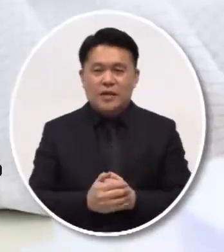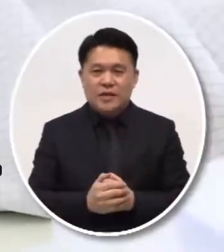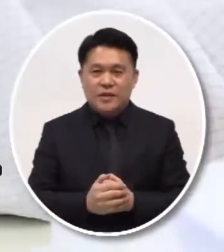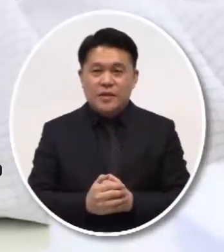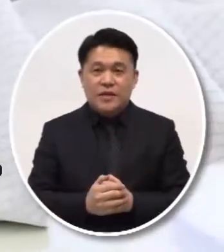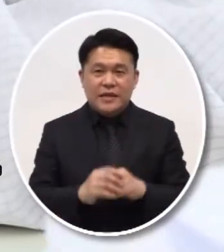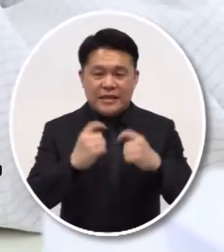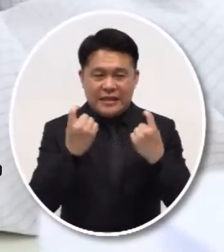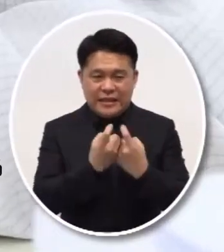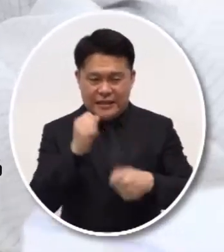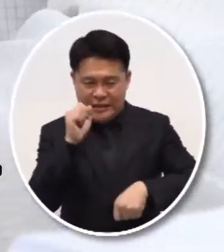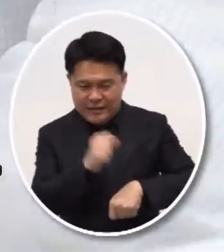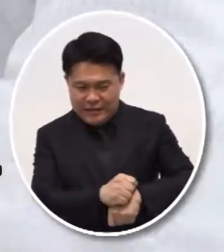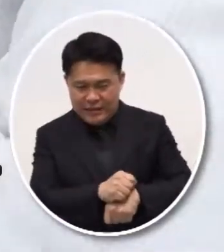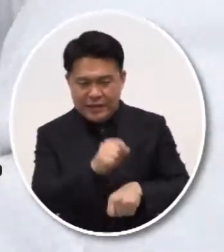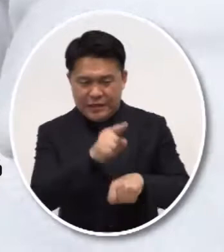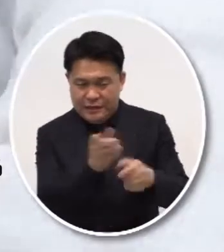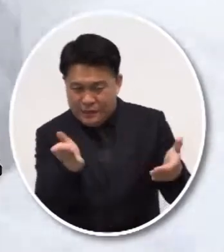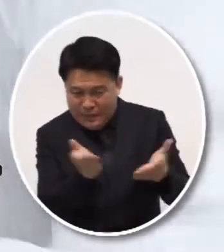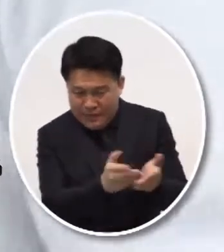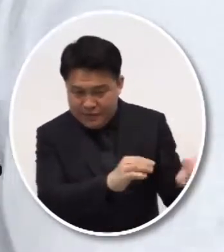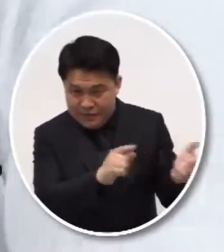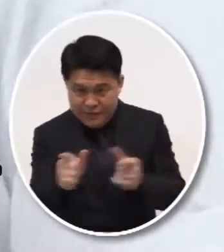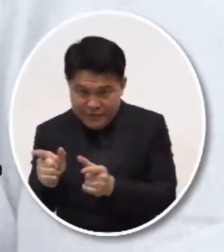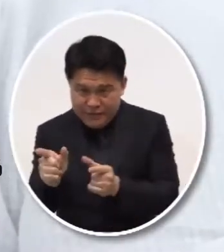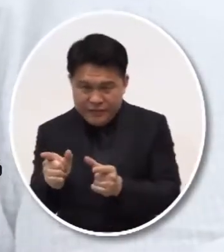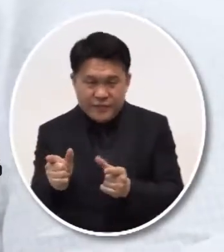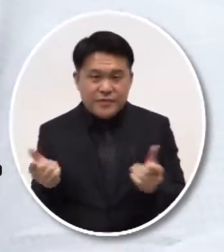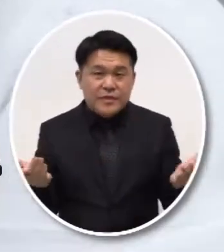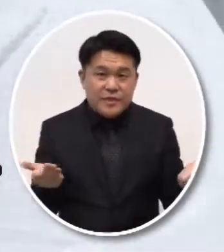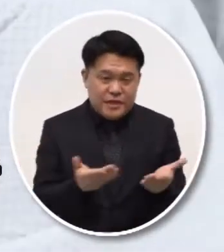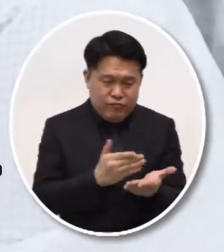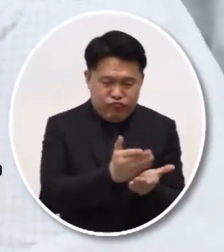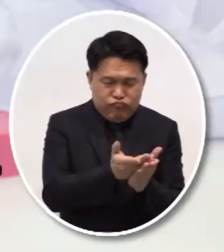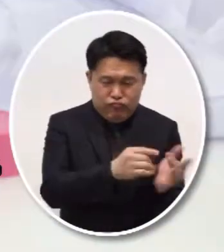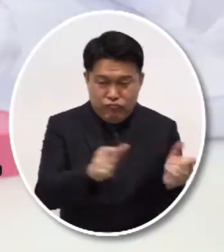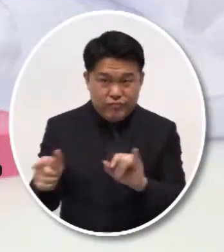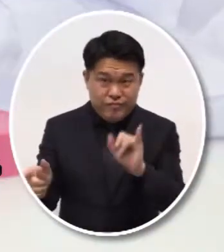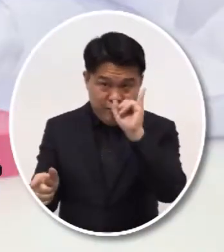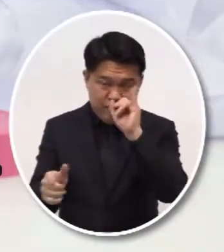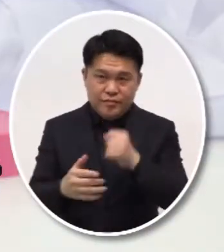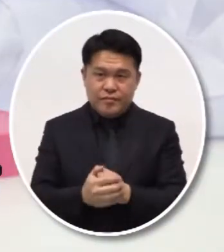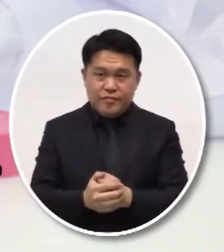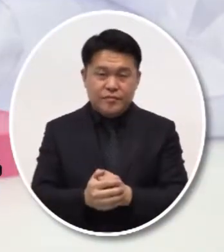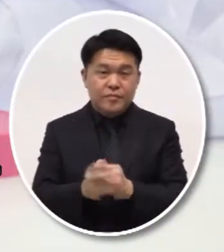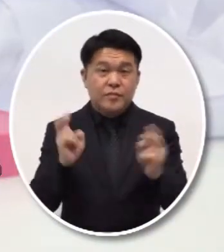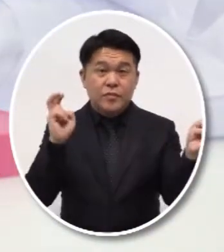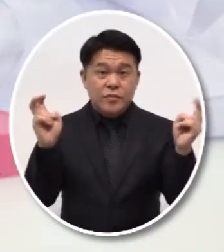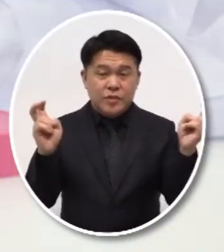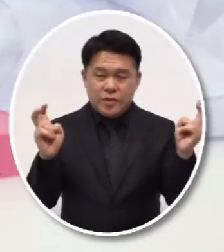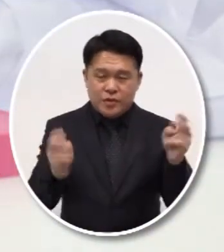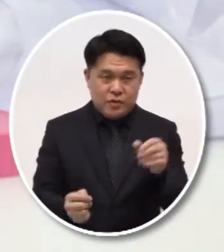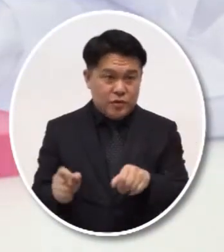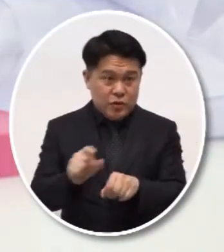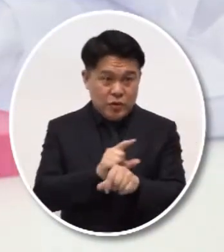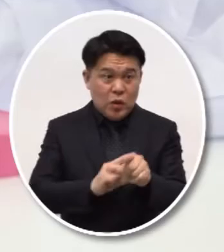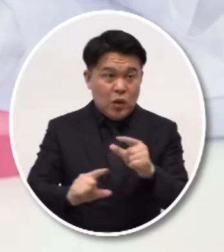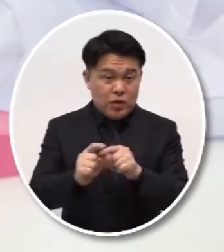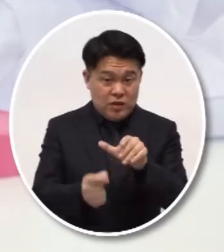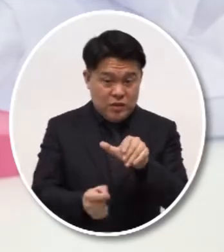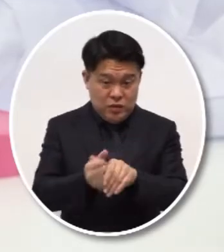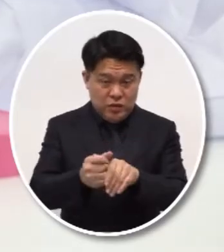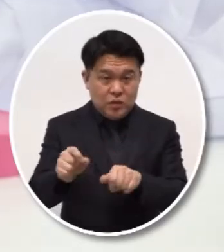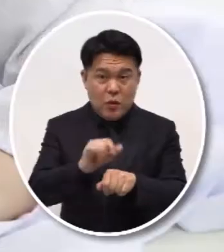각 개인의 장점과 적성 등을 고려해 다양한 분야에서 일하고 있는데요. 이 회사에는 조금 더 특별한 점이